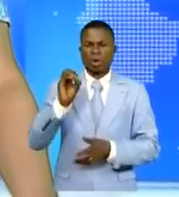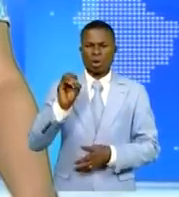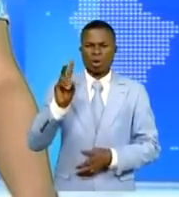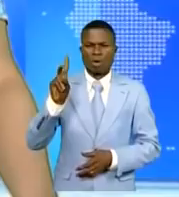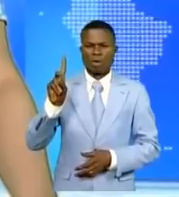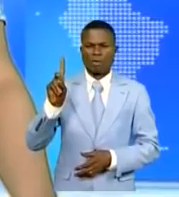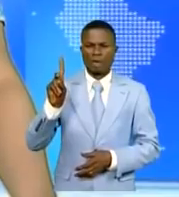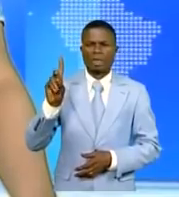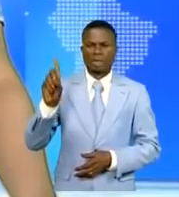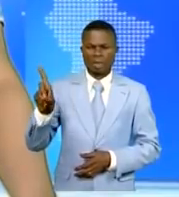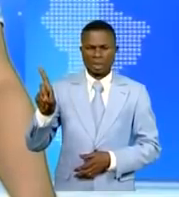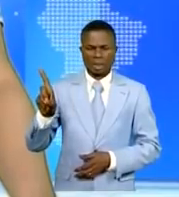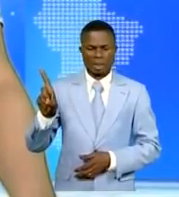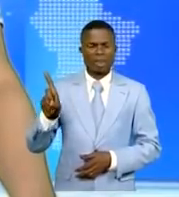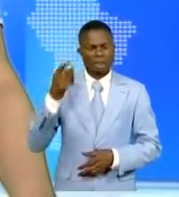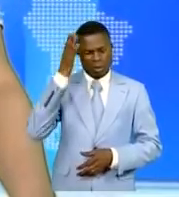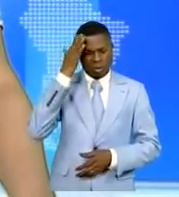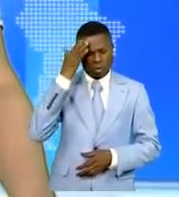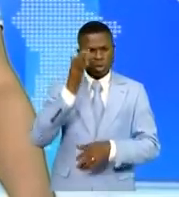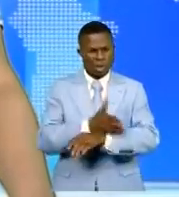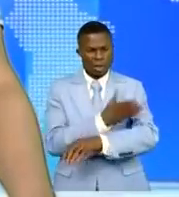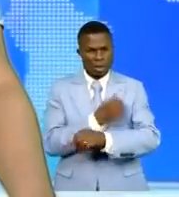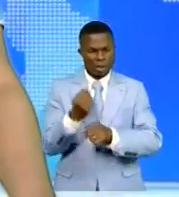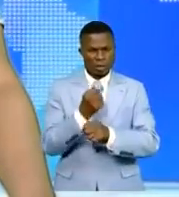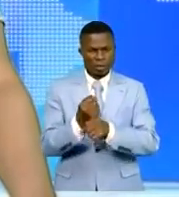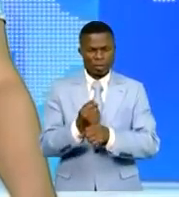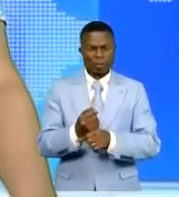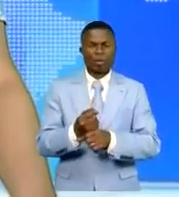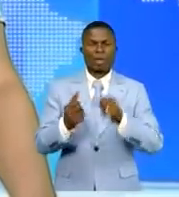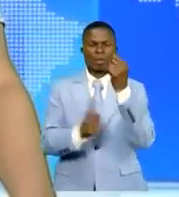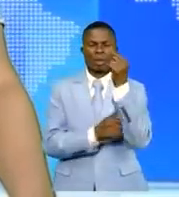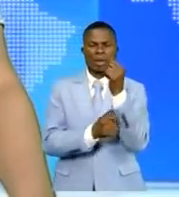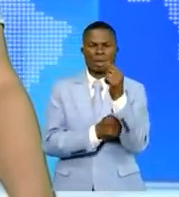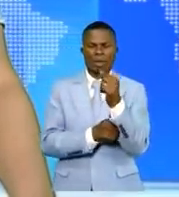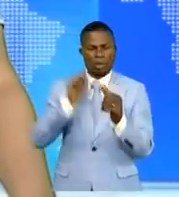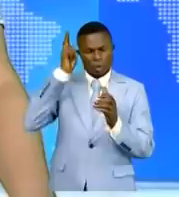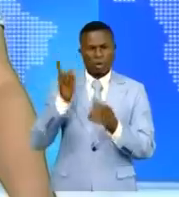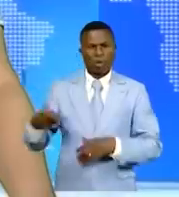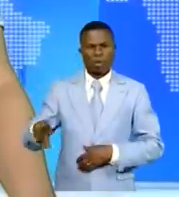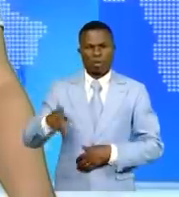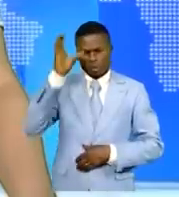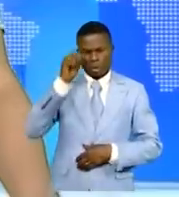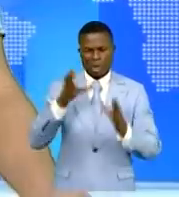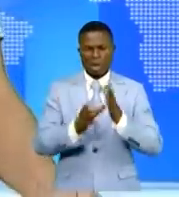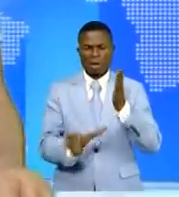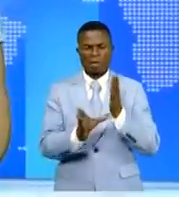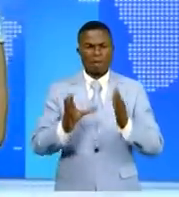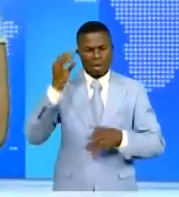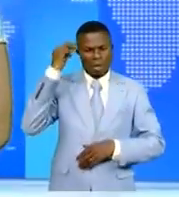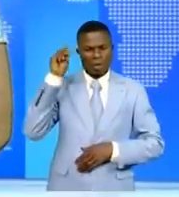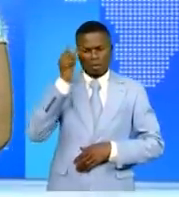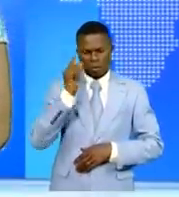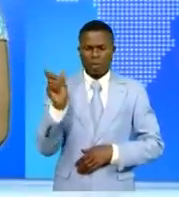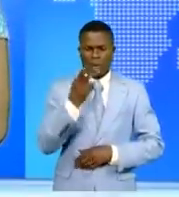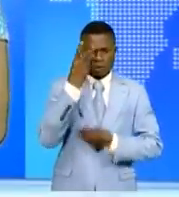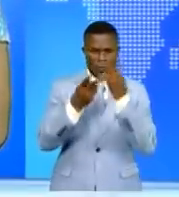drainage. Pour s'enquérir de l'évolution de travaux, une équipe du gouvernement provincial conduite par le vice-gouverneur a fait la